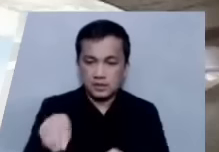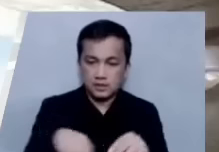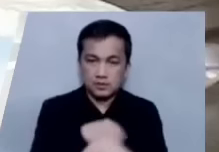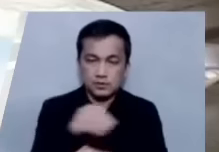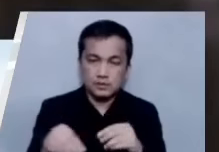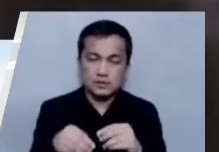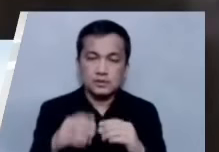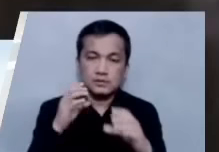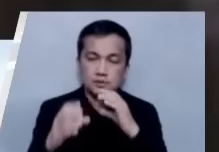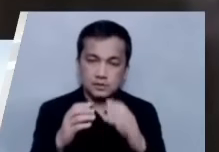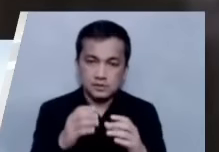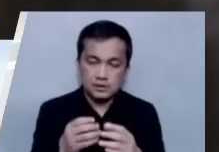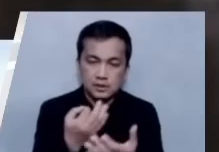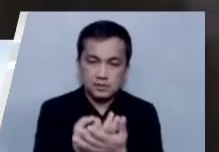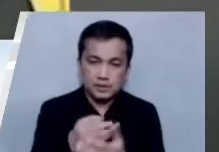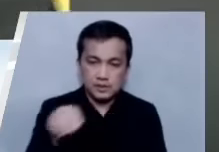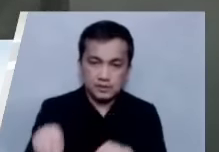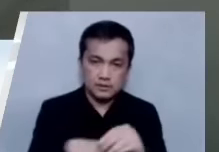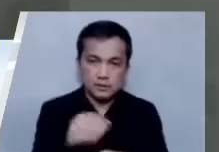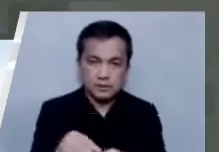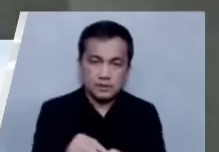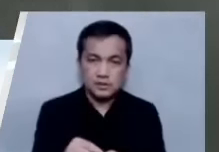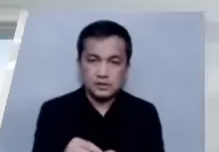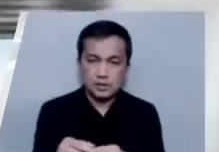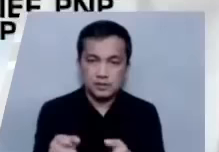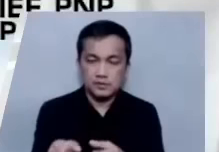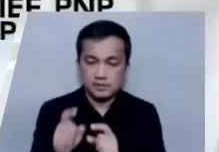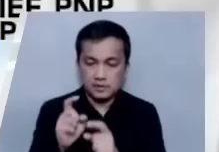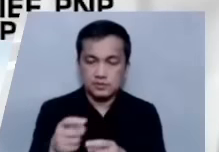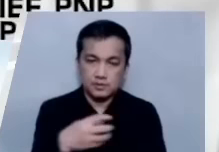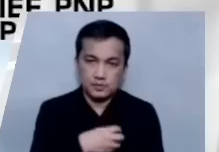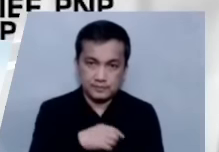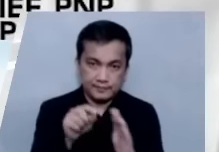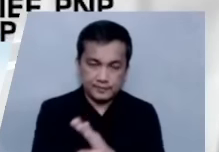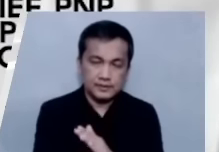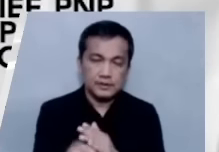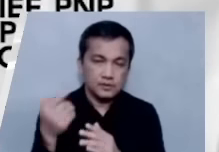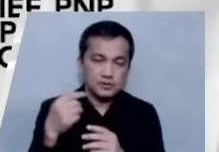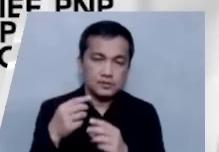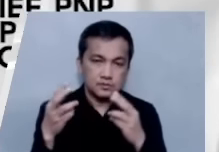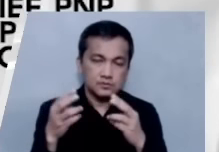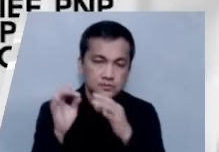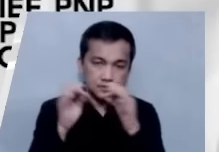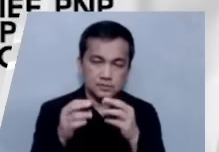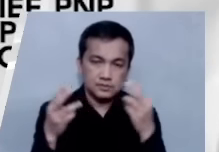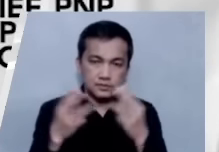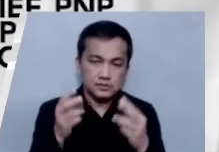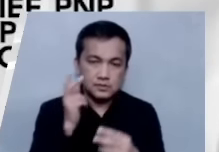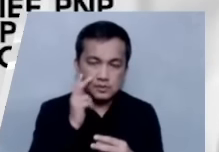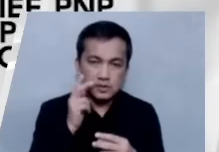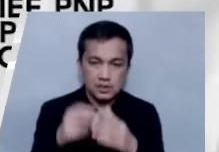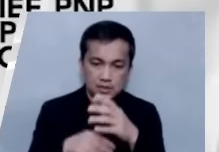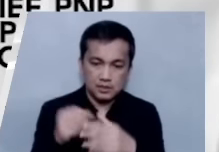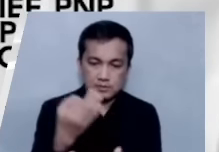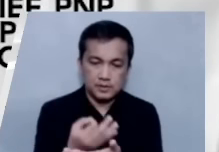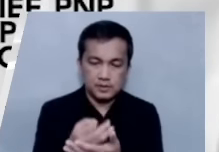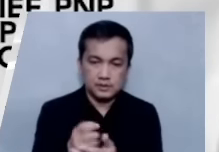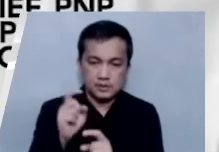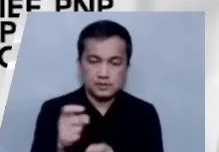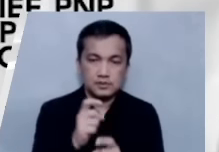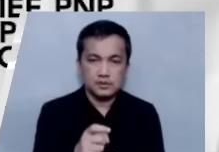pulis na makapapatay ng drug suspect noong Duterte drug war. Sabi ni Garma, ang naglalabas noon ng pondo sa pabuya ay si